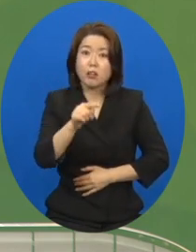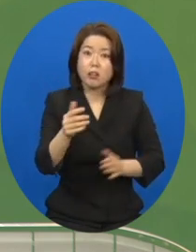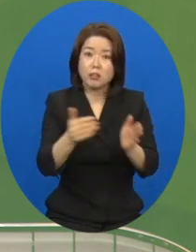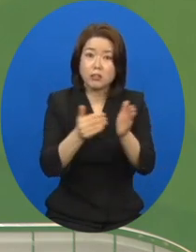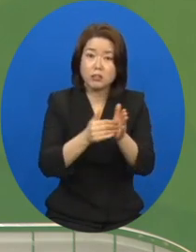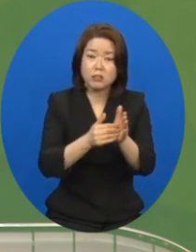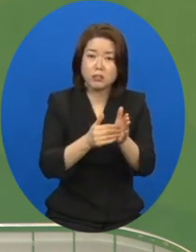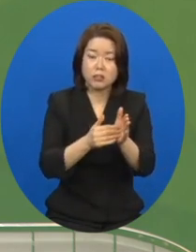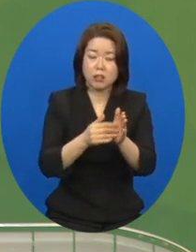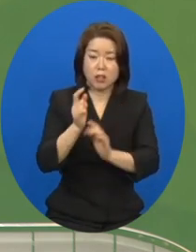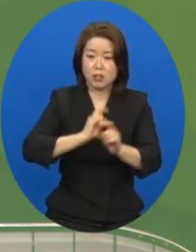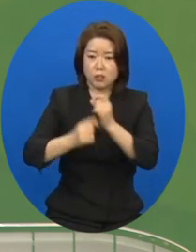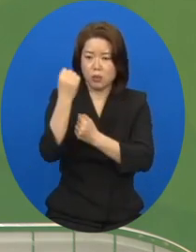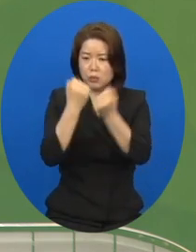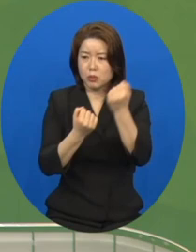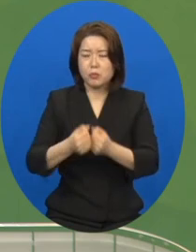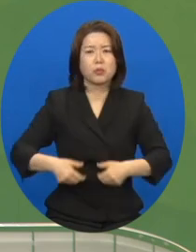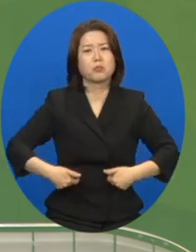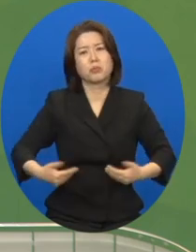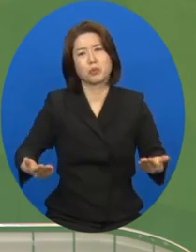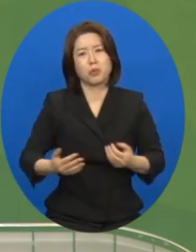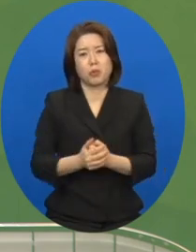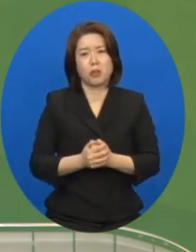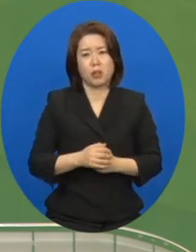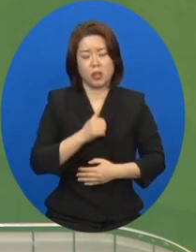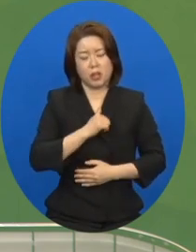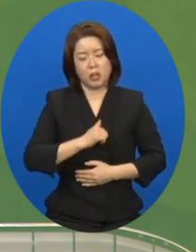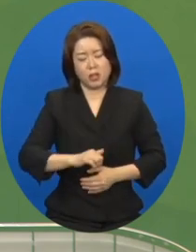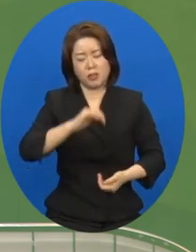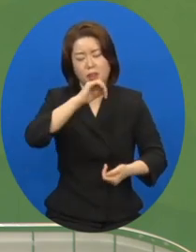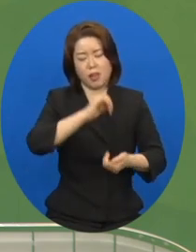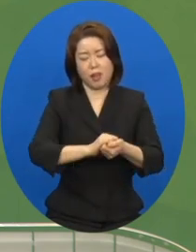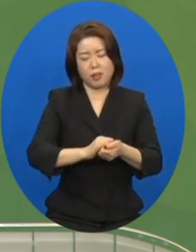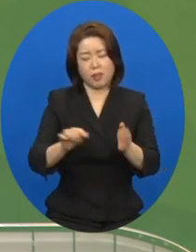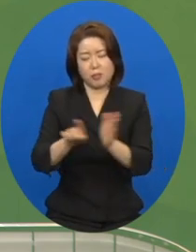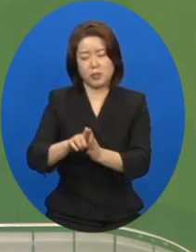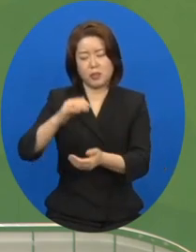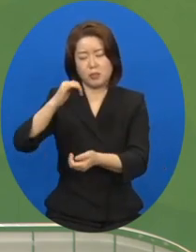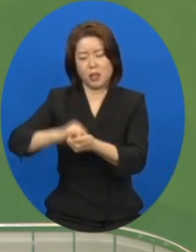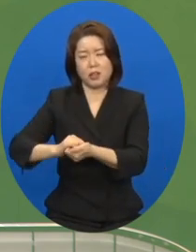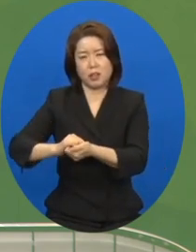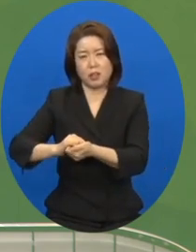더 이상 설명이 필요 없더라고. 인내의 한계, 믿음의 한계,